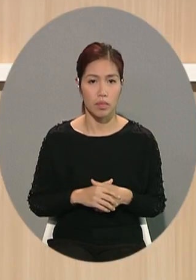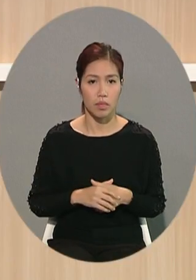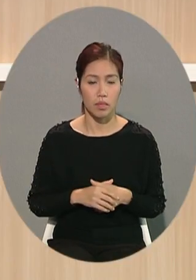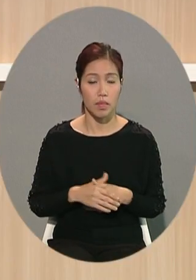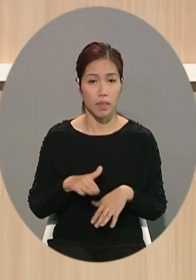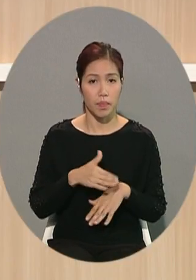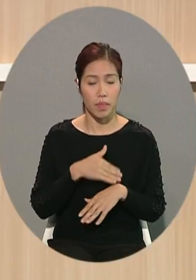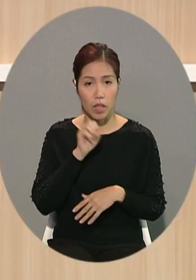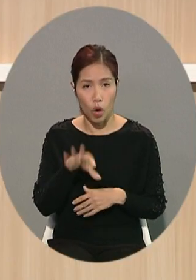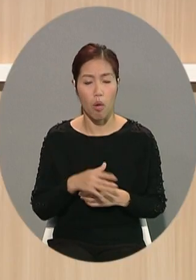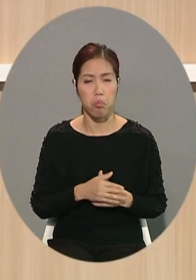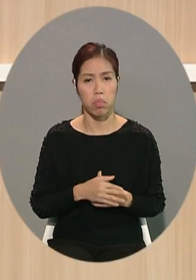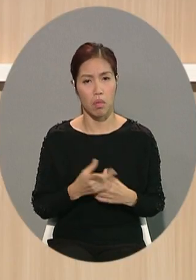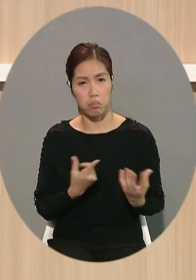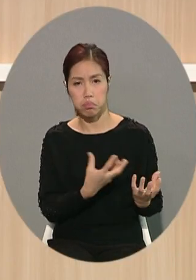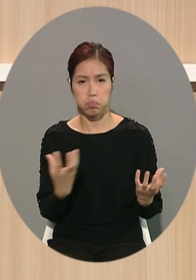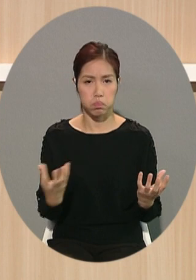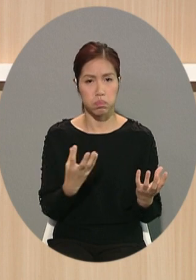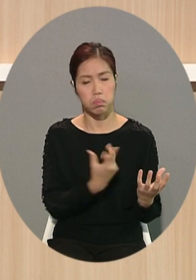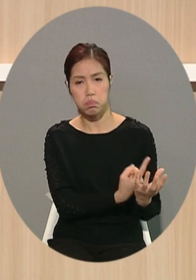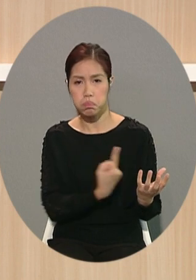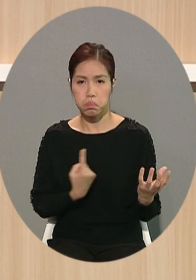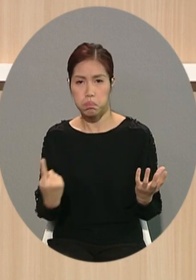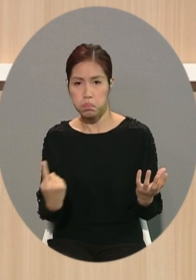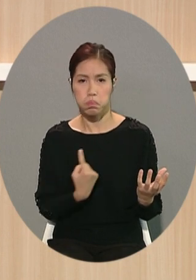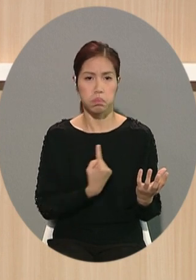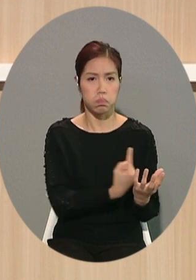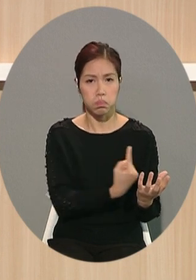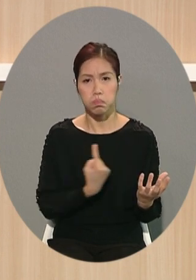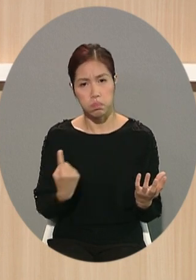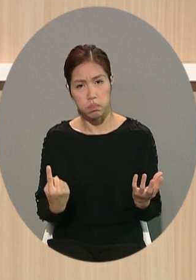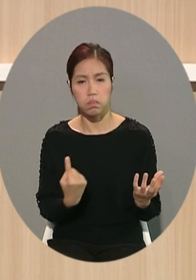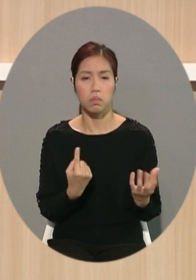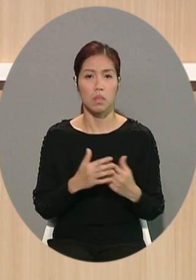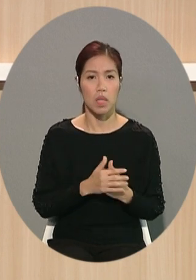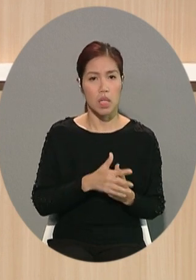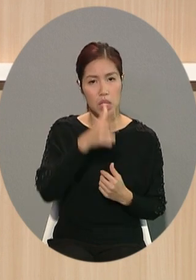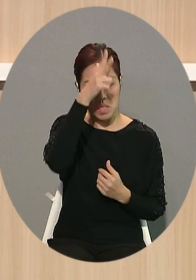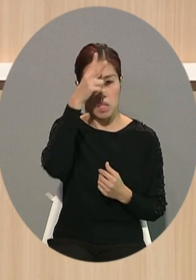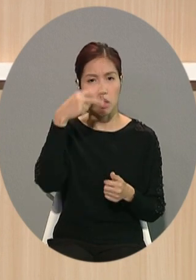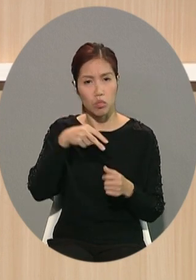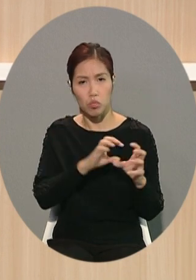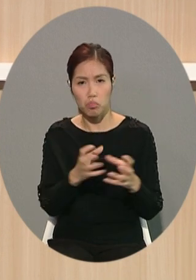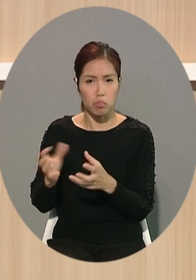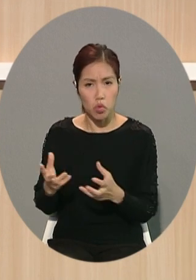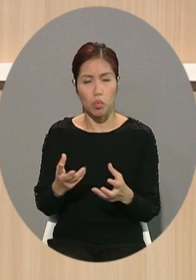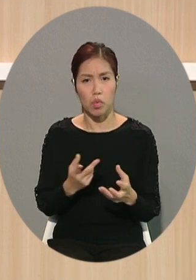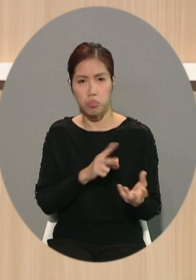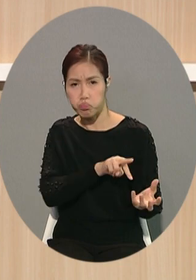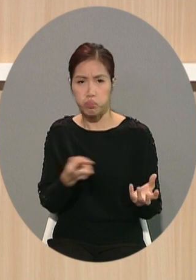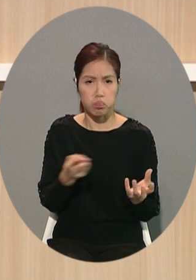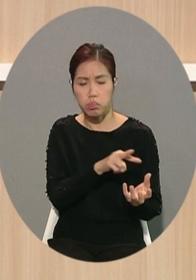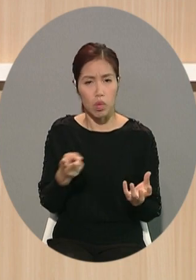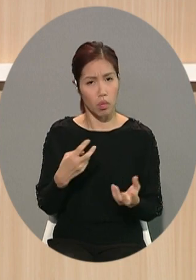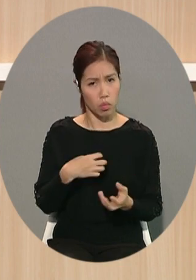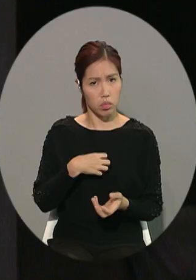剛才你提到彈出彈入不停地即是中間試過轉換不同的政治組織，其實 你是認為這個是